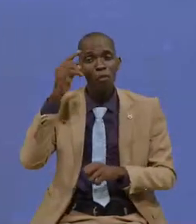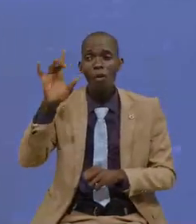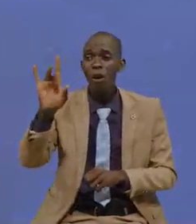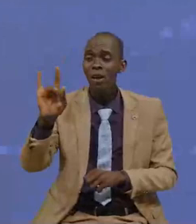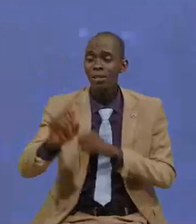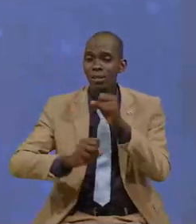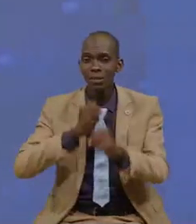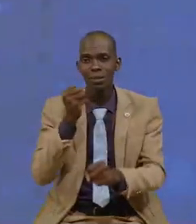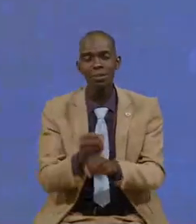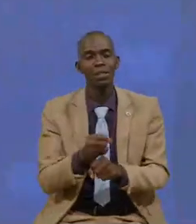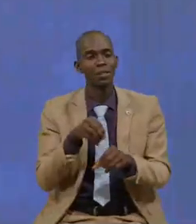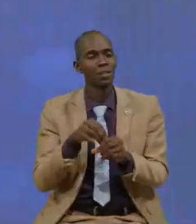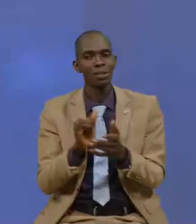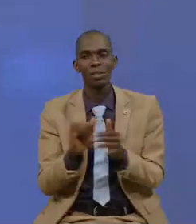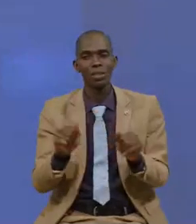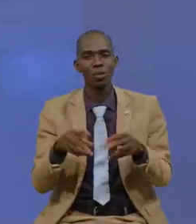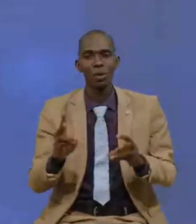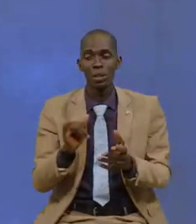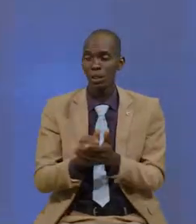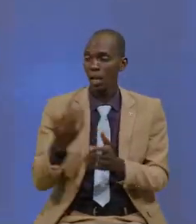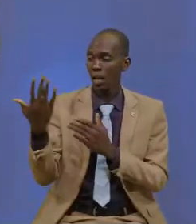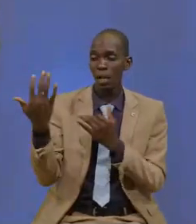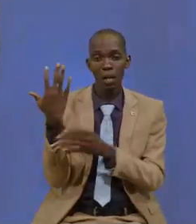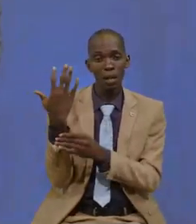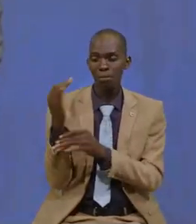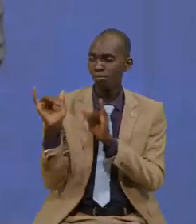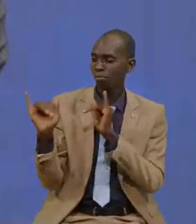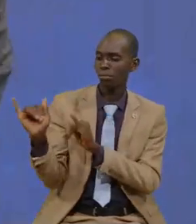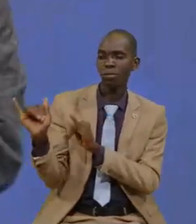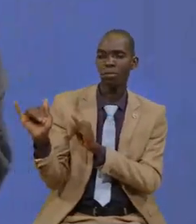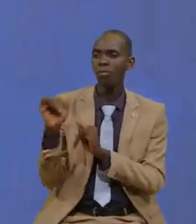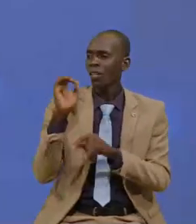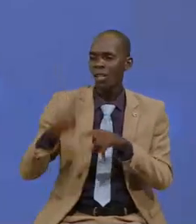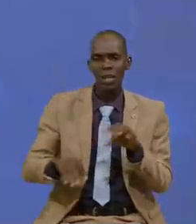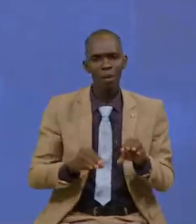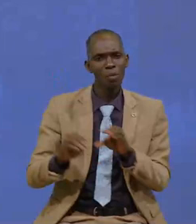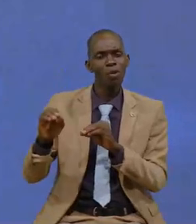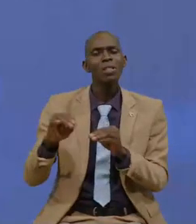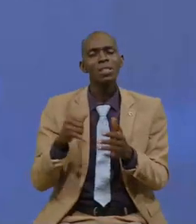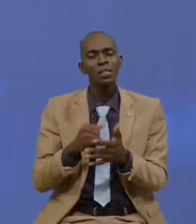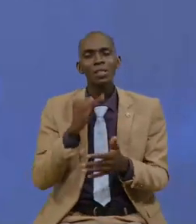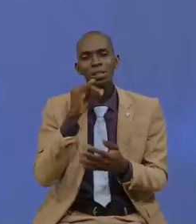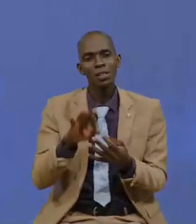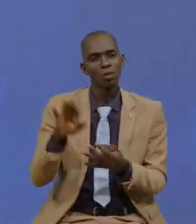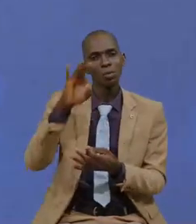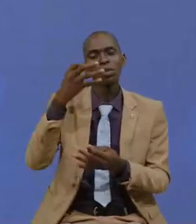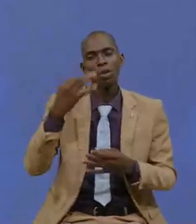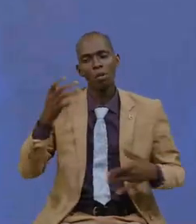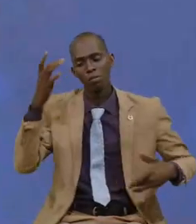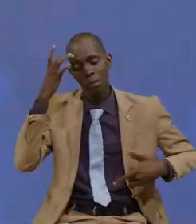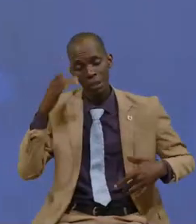dans l'état là. Parfois, on a la main, sinon courbée, raide. On ne peut pas,